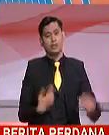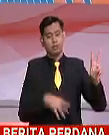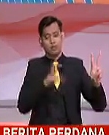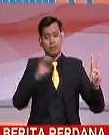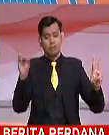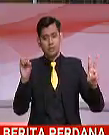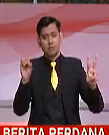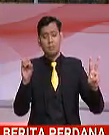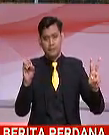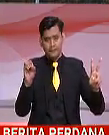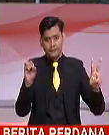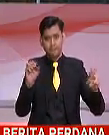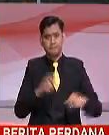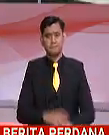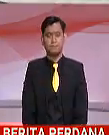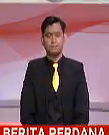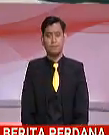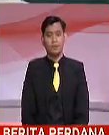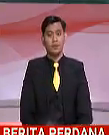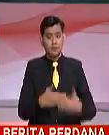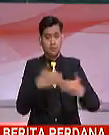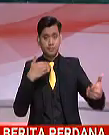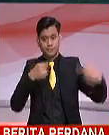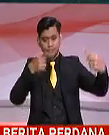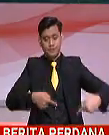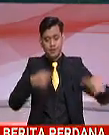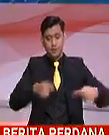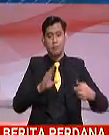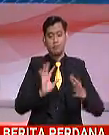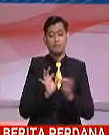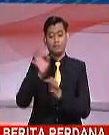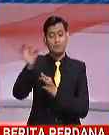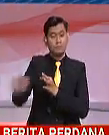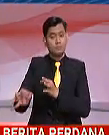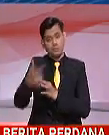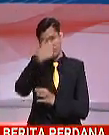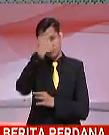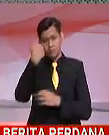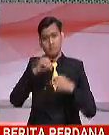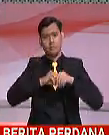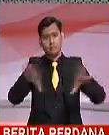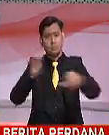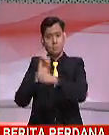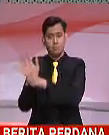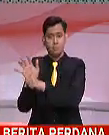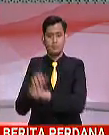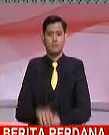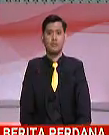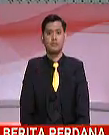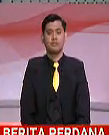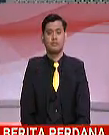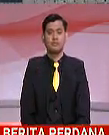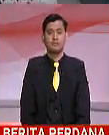Dunia 2022, Piala Asia 2023 sebelum aksi berikutnya masih ditangguhkan berikutan pandemik COVID-19.